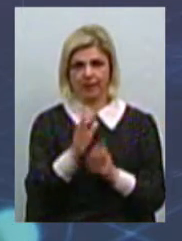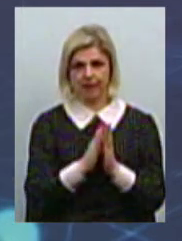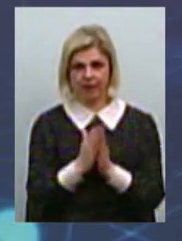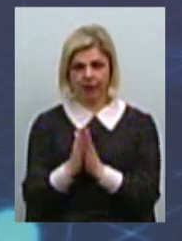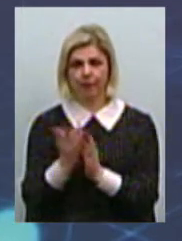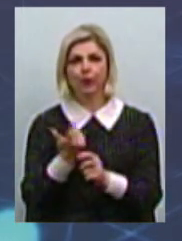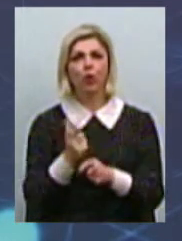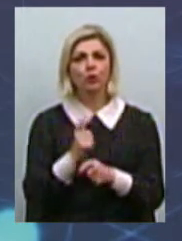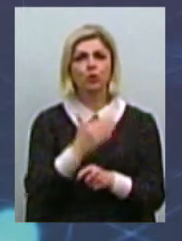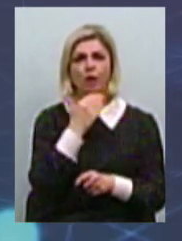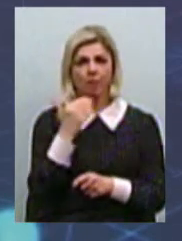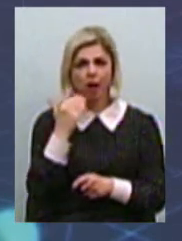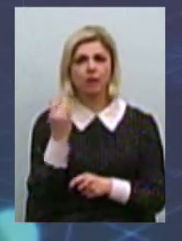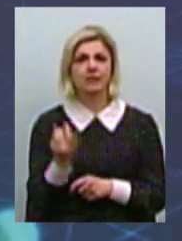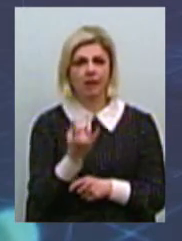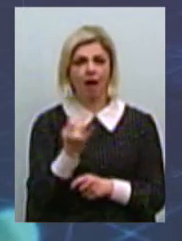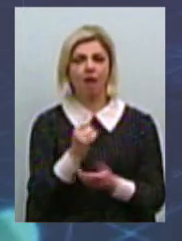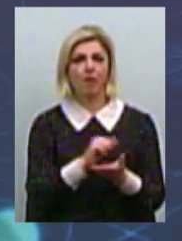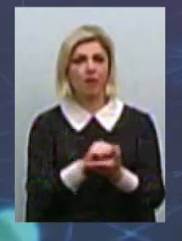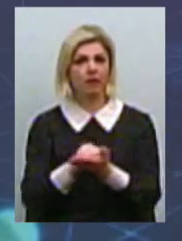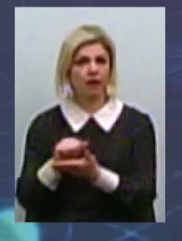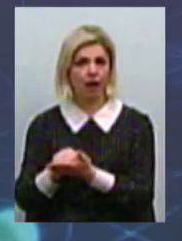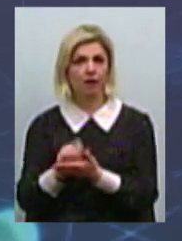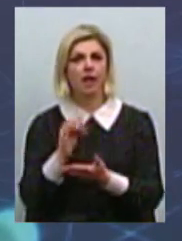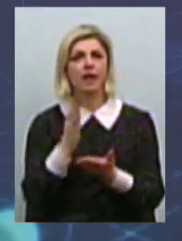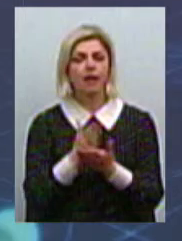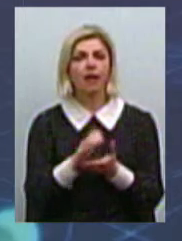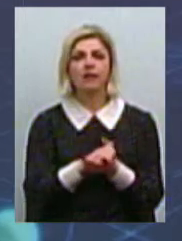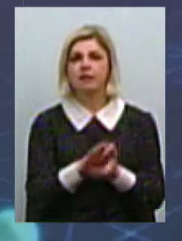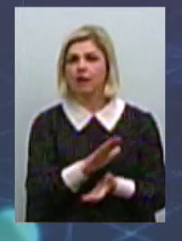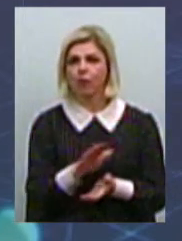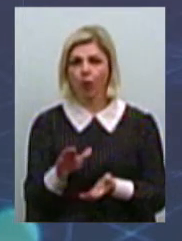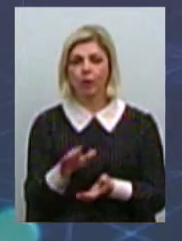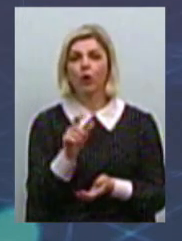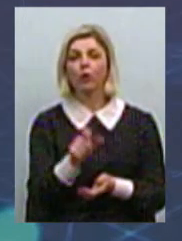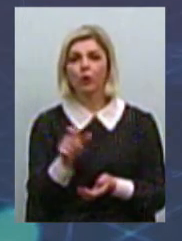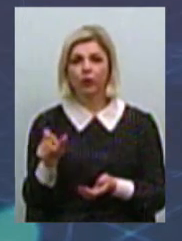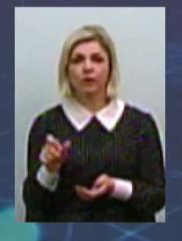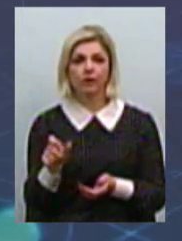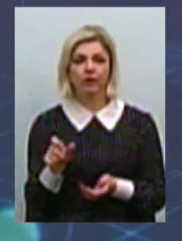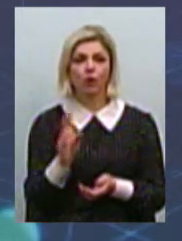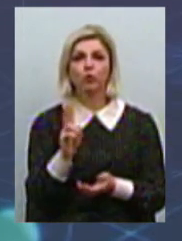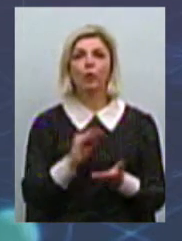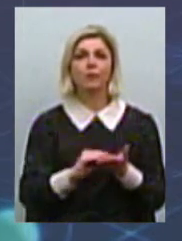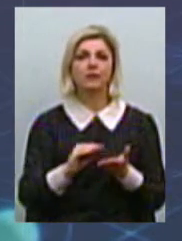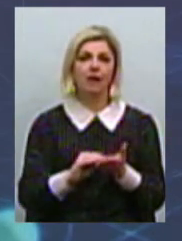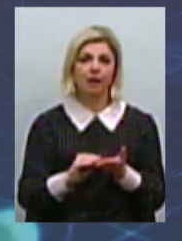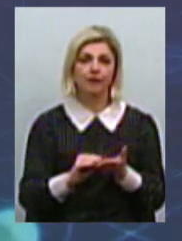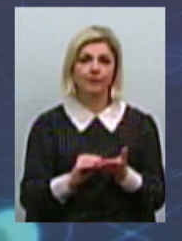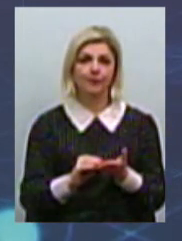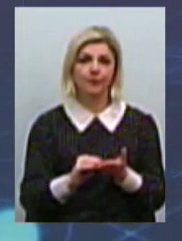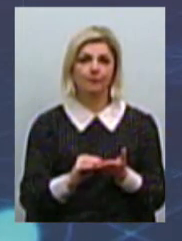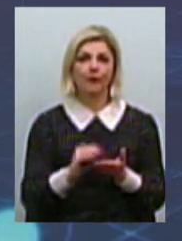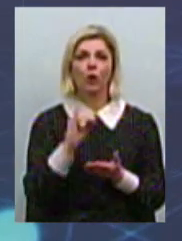багато цікавих матеріалів, і крім цього, є незнайомі ну, люди, які там писали, вони якби